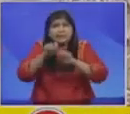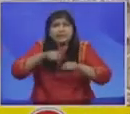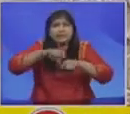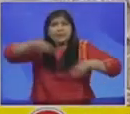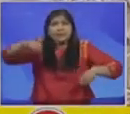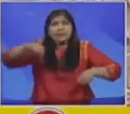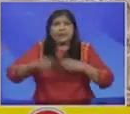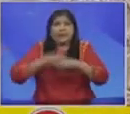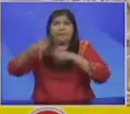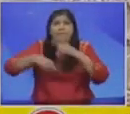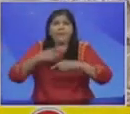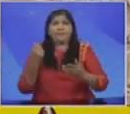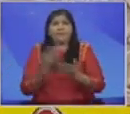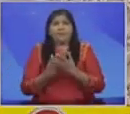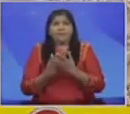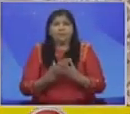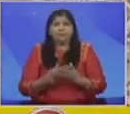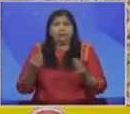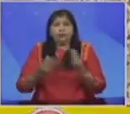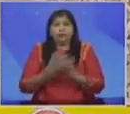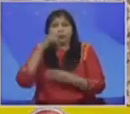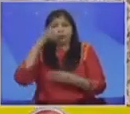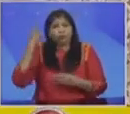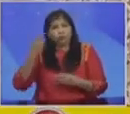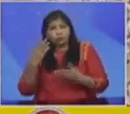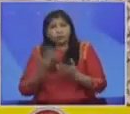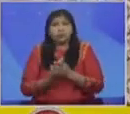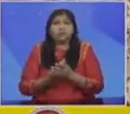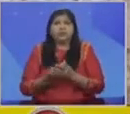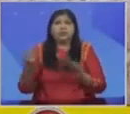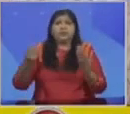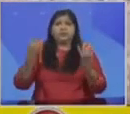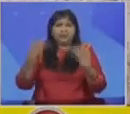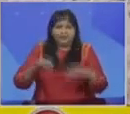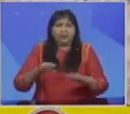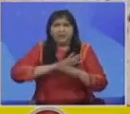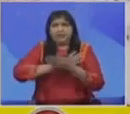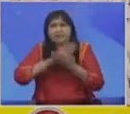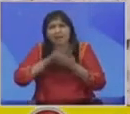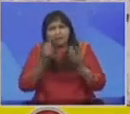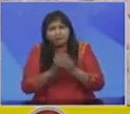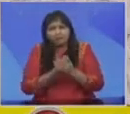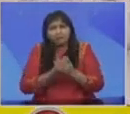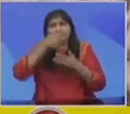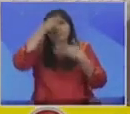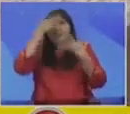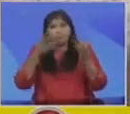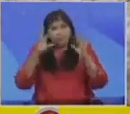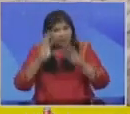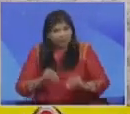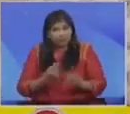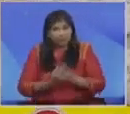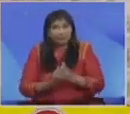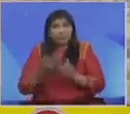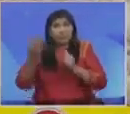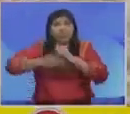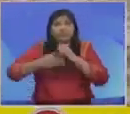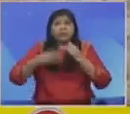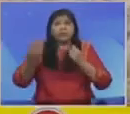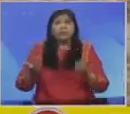के इस इनोवेशन से पर्यावरण और गंदगी का भी समाधान होगा और किसानों के